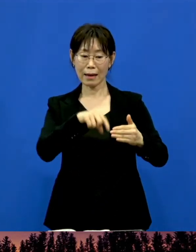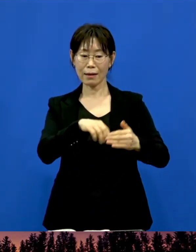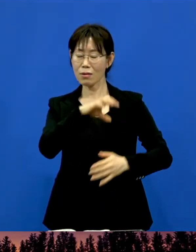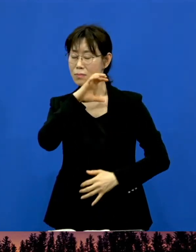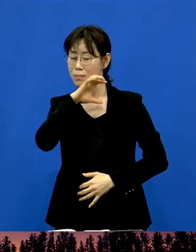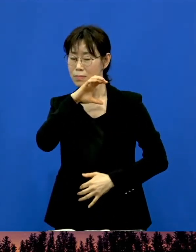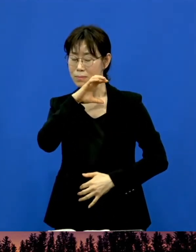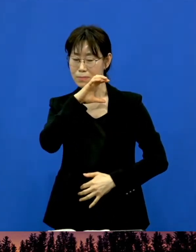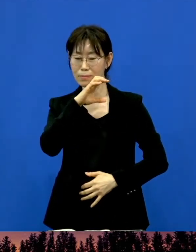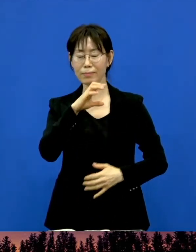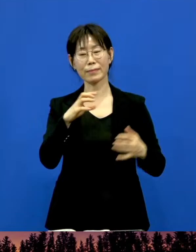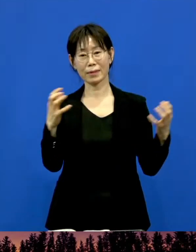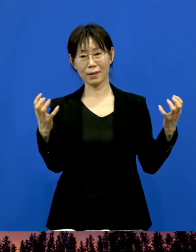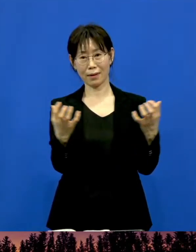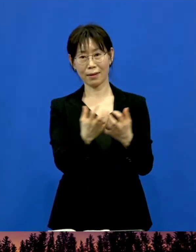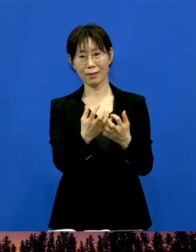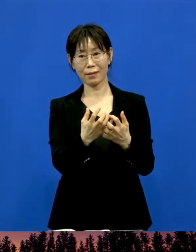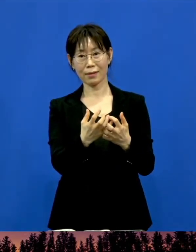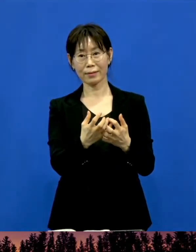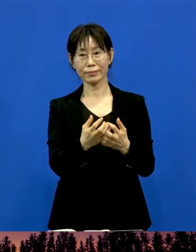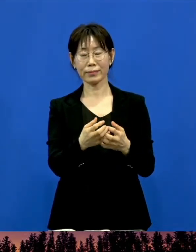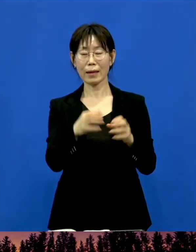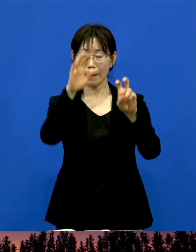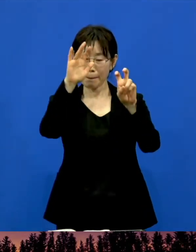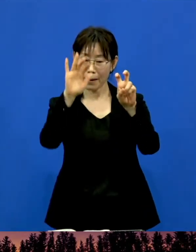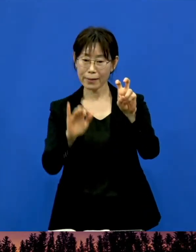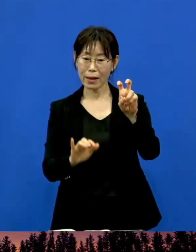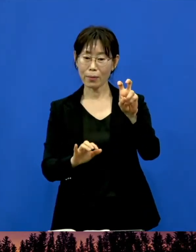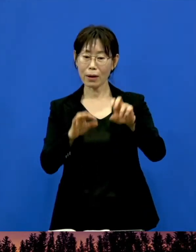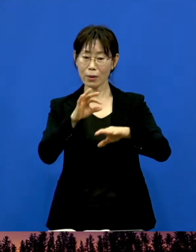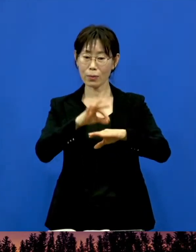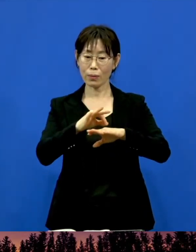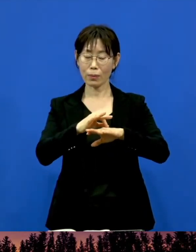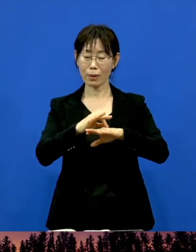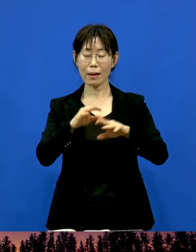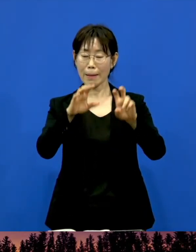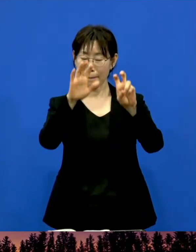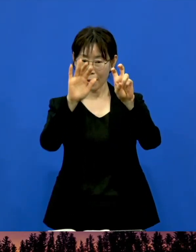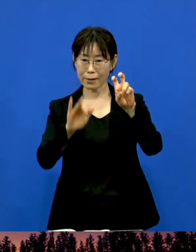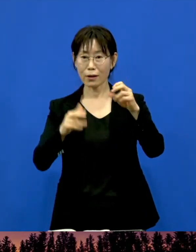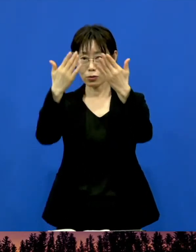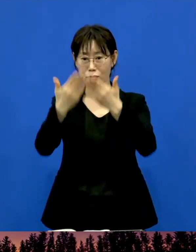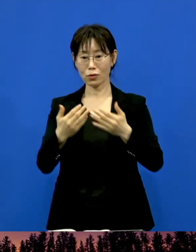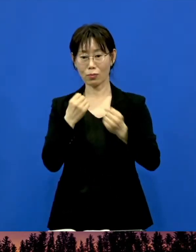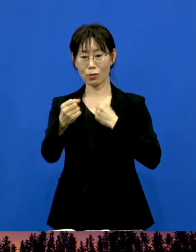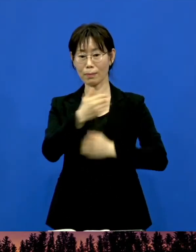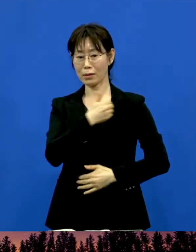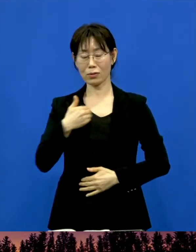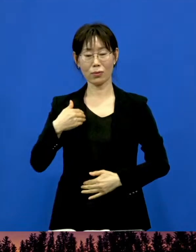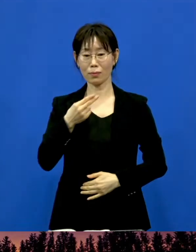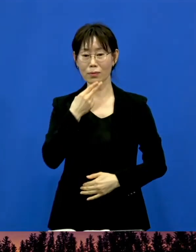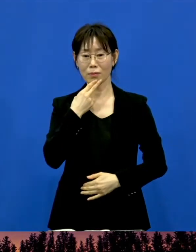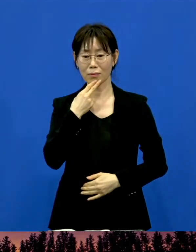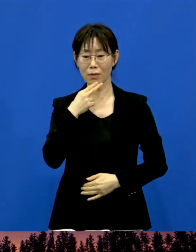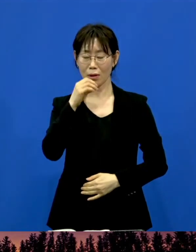원망과 불평이 섞여 있죠. 만나와 메추라를 만족하지 못합니다. 오늘 고기 먹고 싶다는